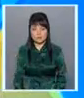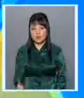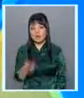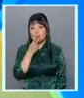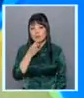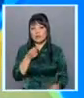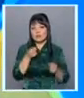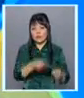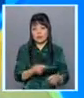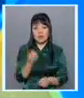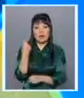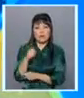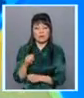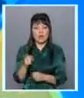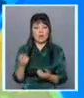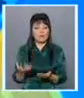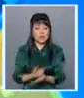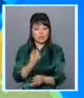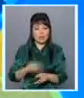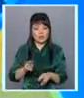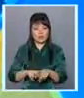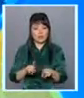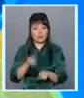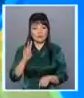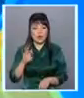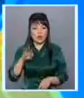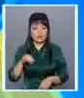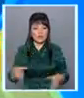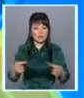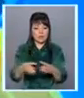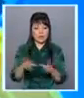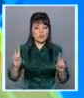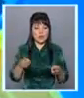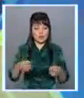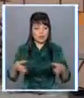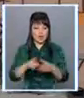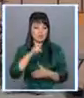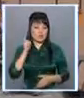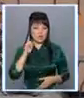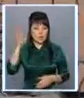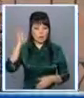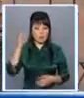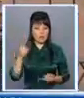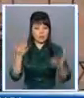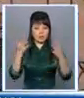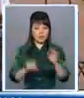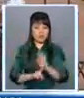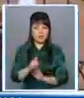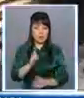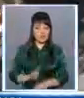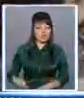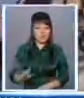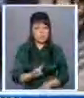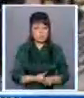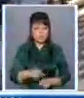Шылымды таста, сыйлық ұтып ал. Нұротандықтар мен Теміртау жастар клубы ерекше шара өткізді. Бұл шара болашақ бүгінен басталады